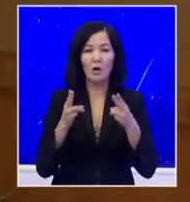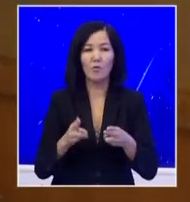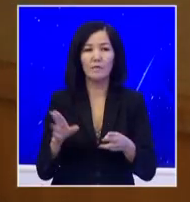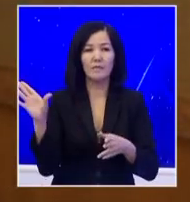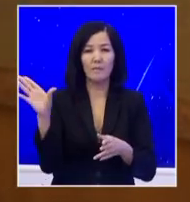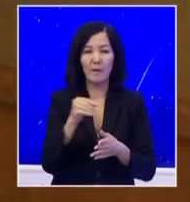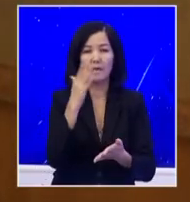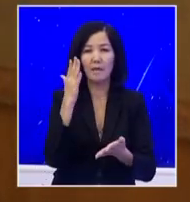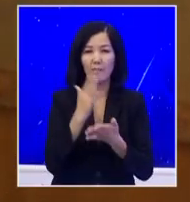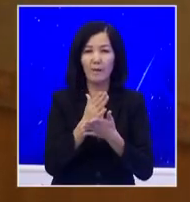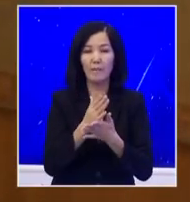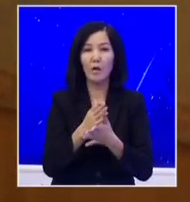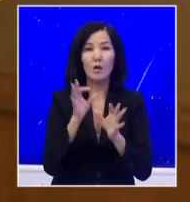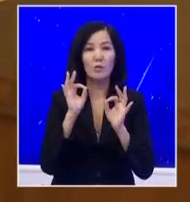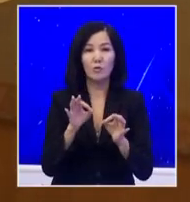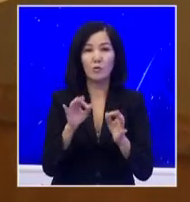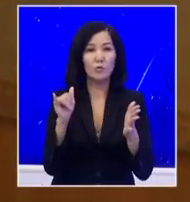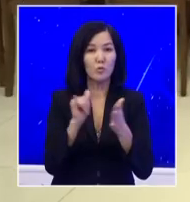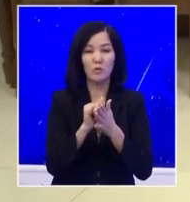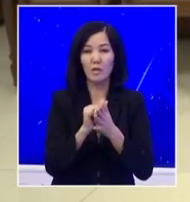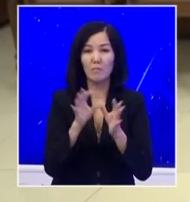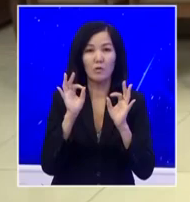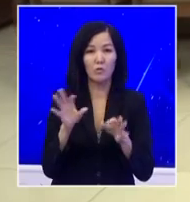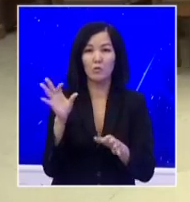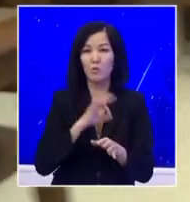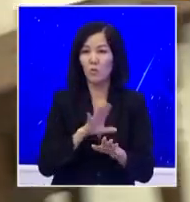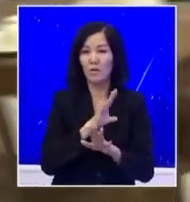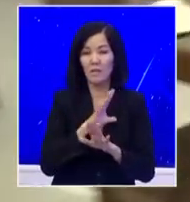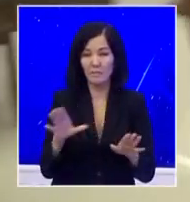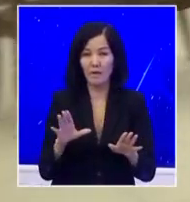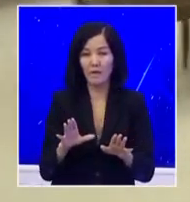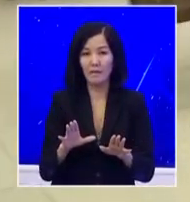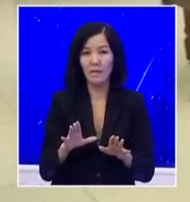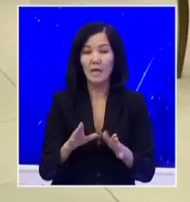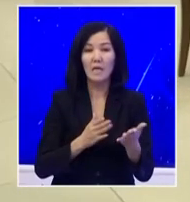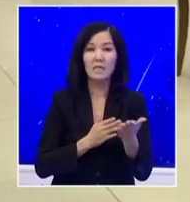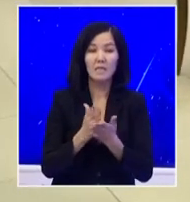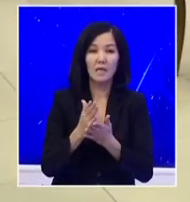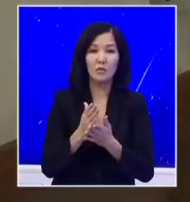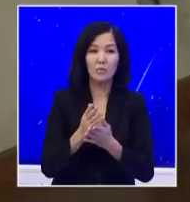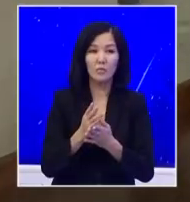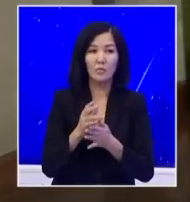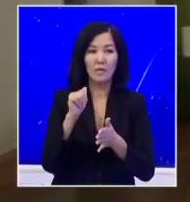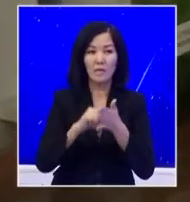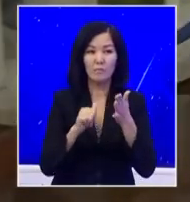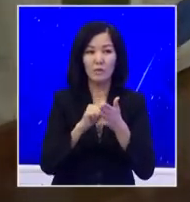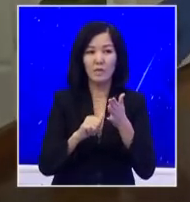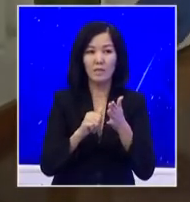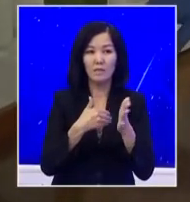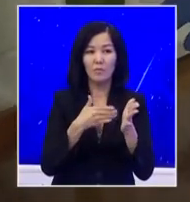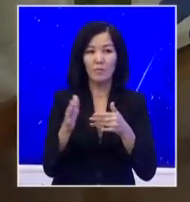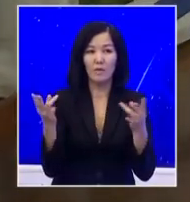бар болғанмен дұрыс орнатылмаған, дұрыс қолданылмаған. Қаланың бас санитары кірген бұл олқылықты түзеді. Нау средство не